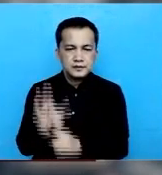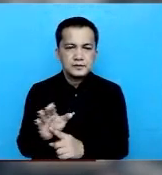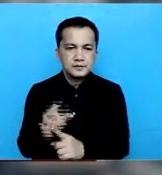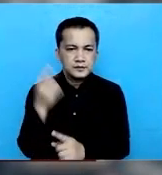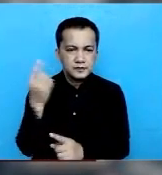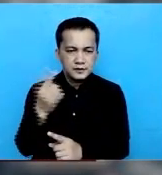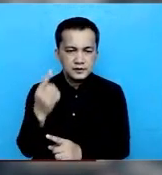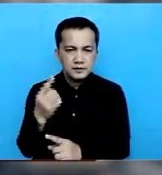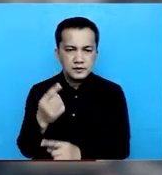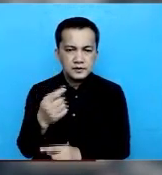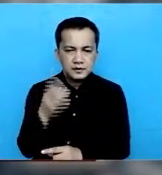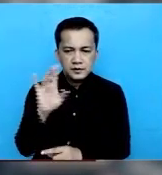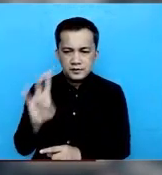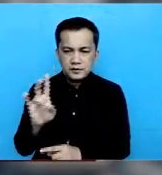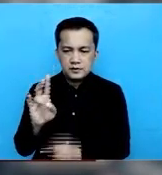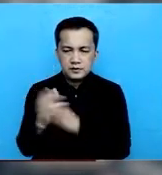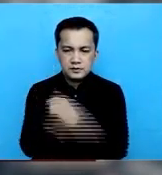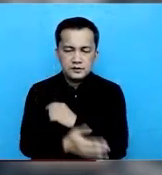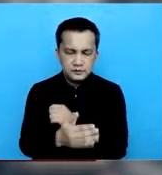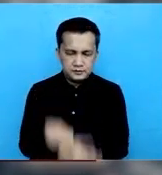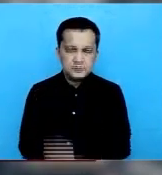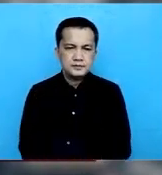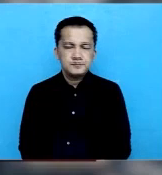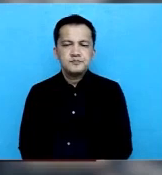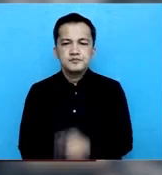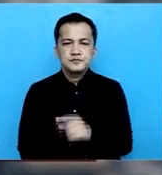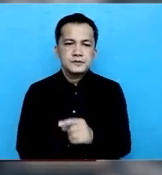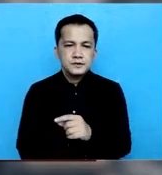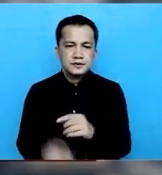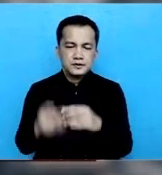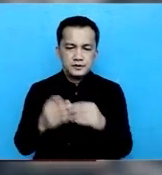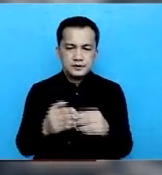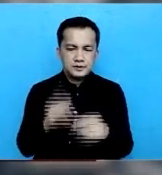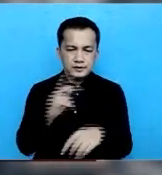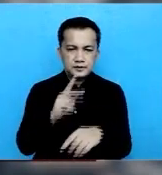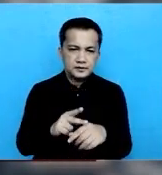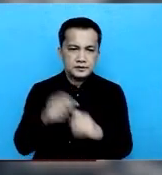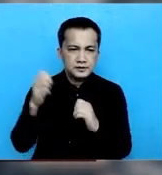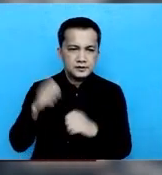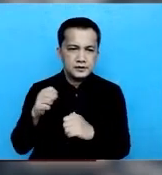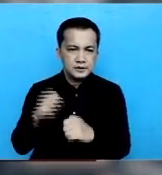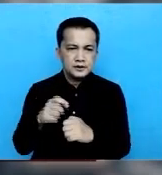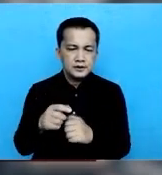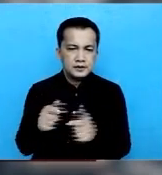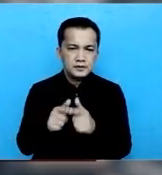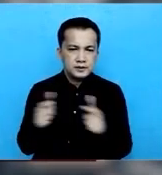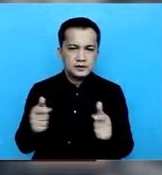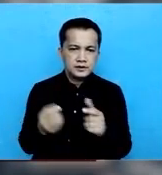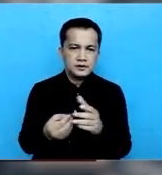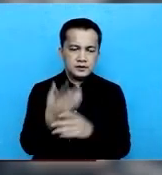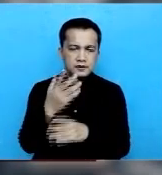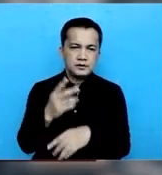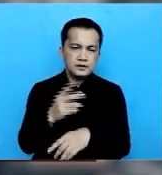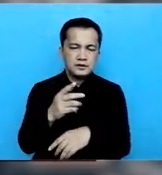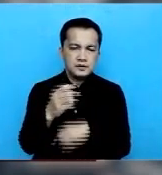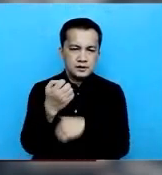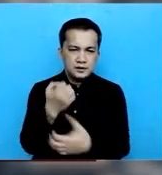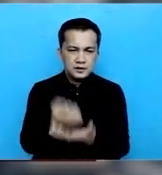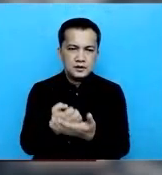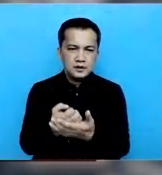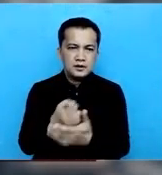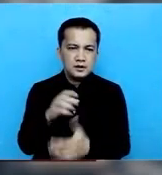ng 7 bansa. Dito po nauuna ang Pilipinas sa inaasang may pinakamalaking paglago ng ekonomiya. Kasama po